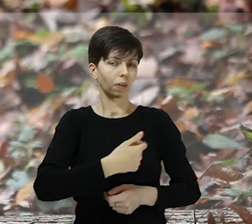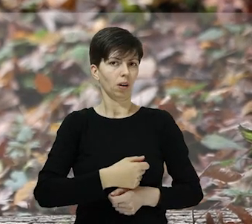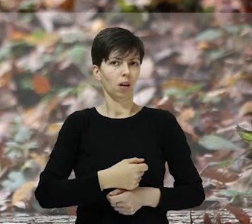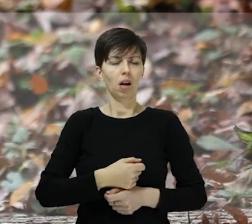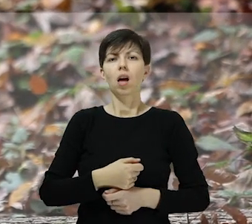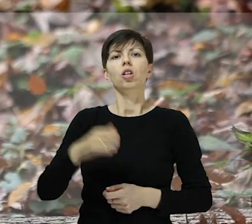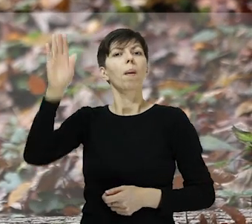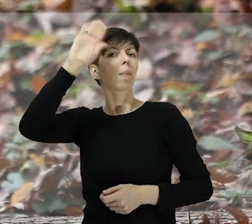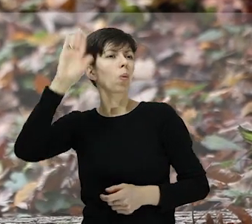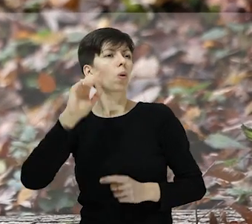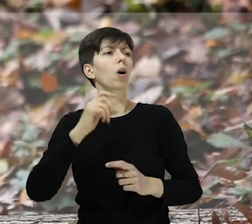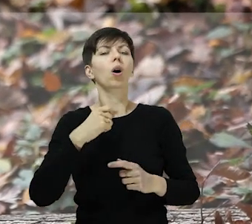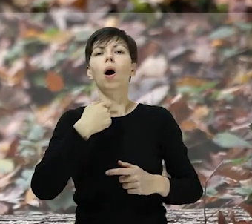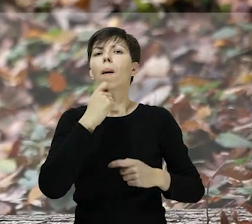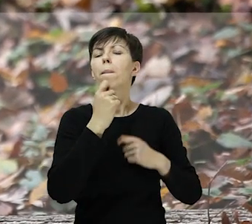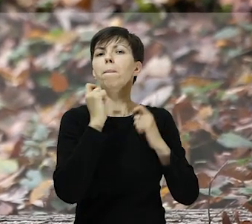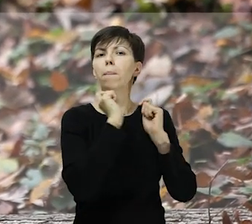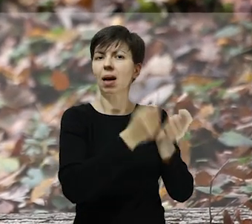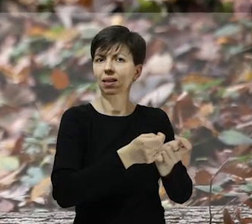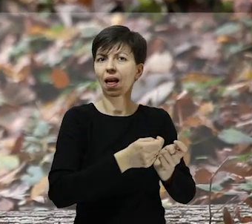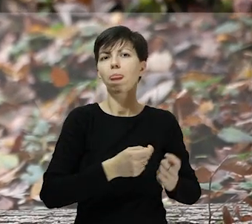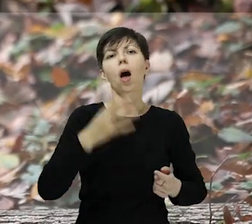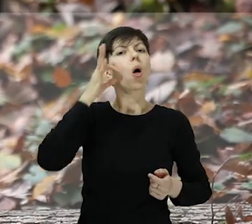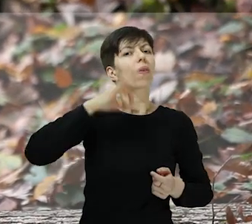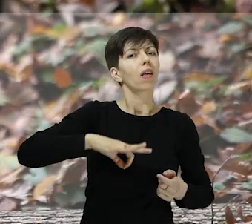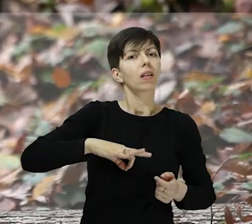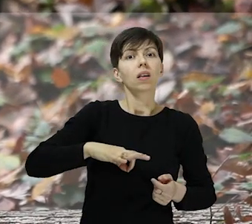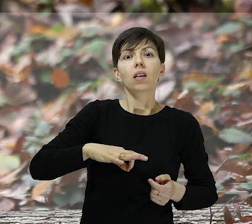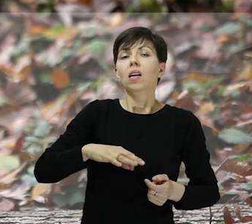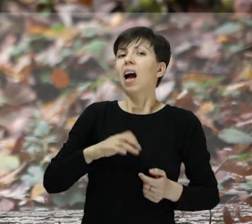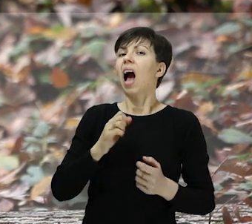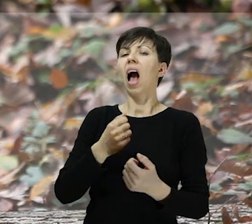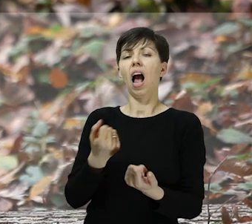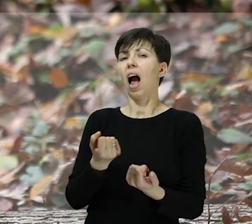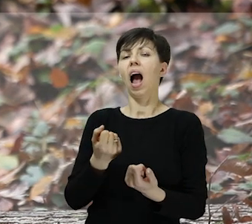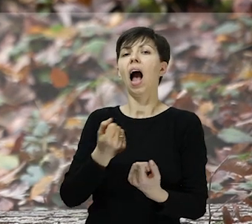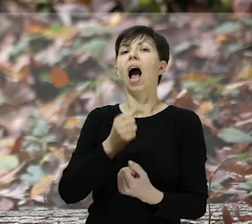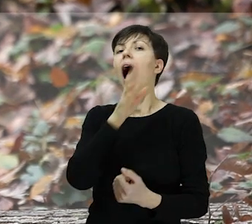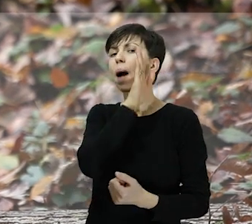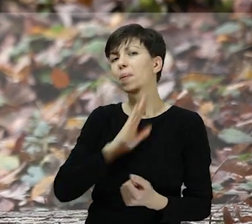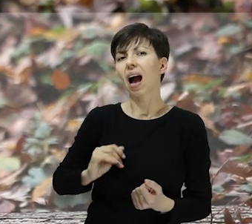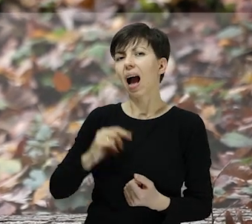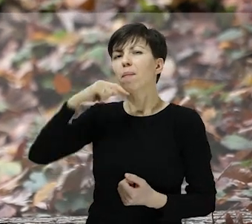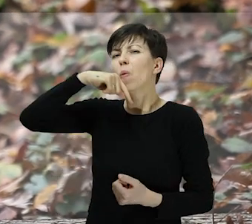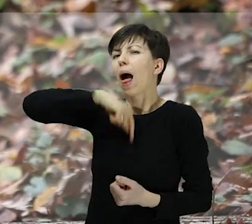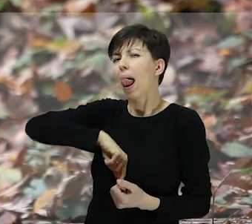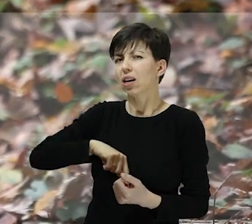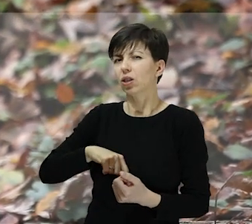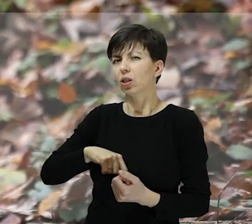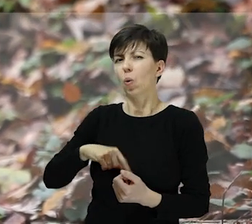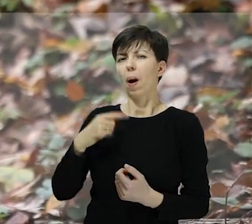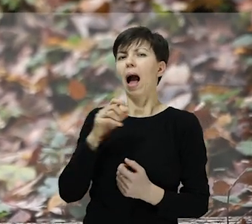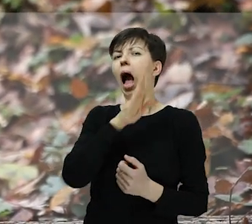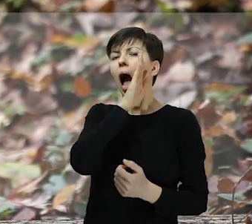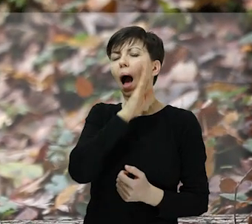że to Bóg spełnił jego największe marzenie i że Izaak należy do Boga, a nie do niego. Abrahamowi